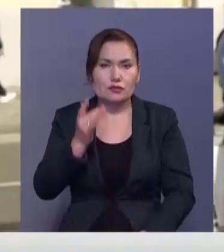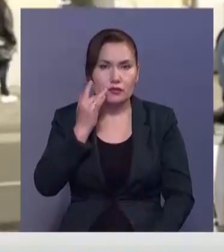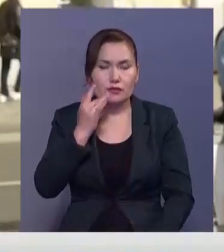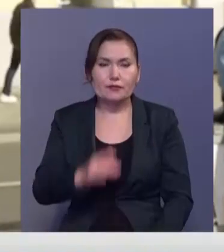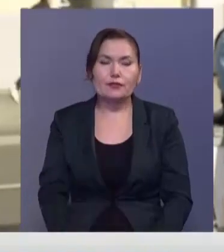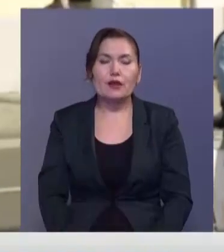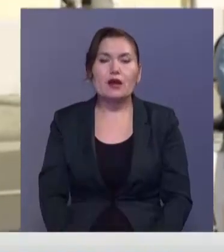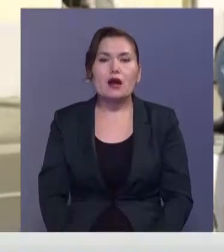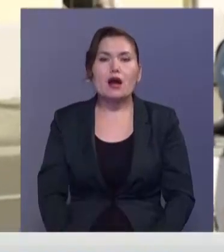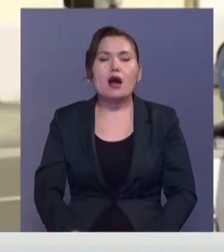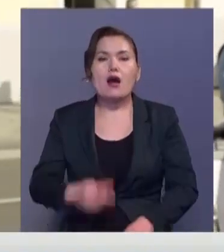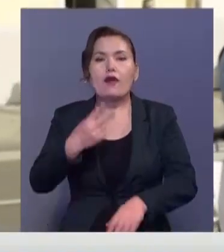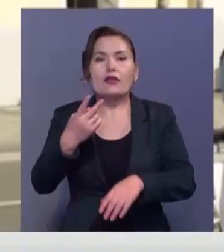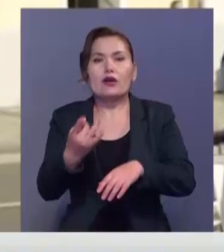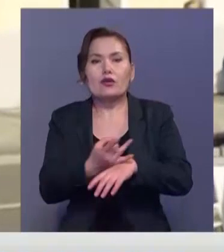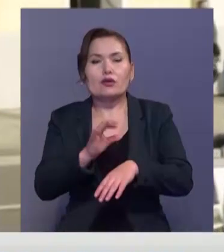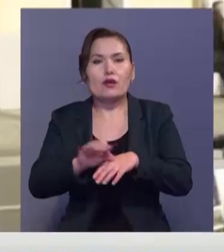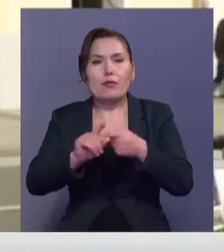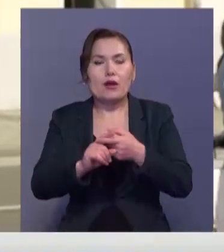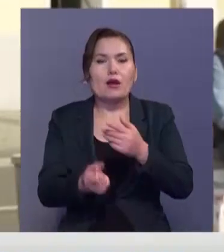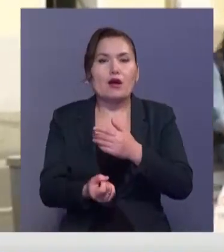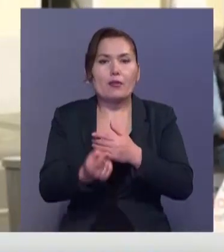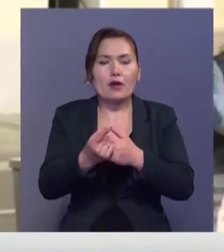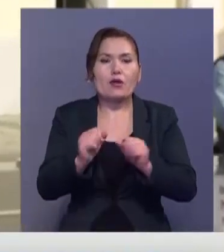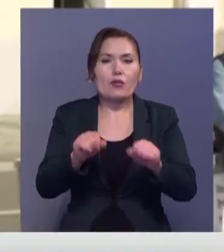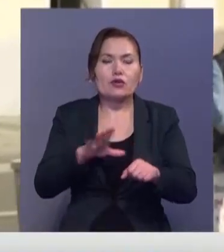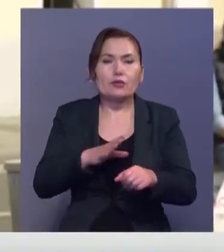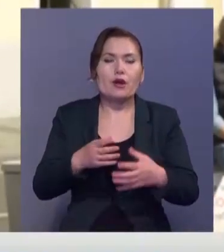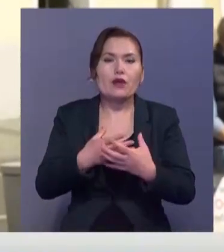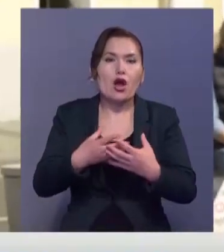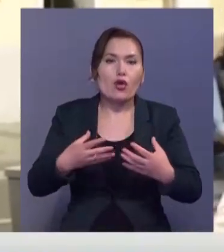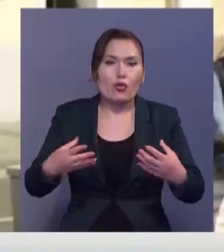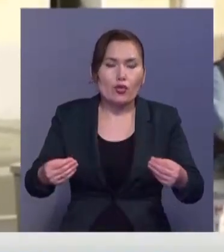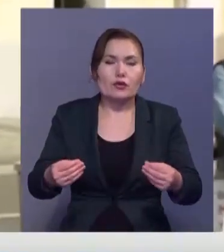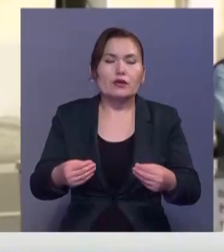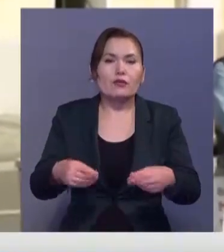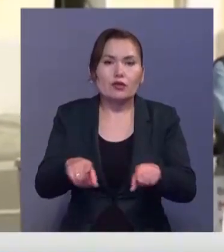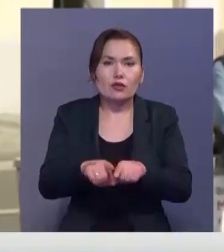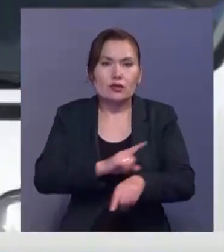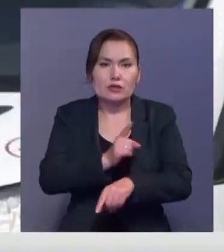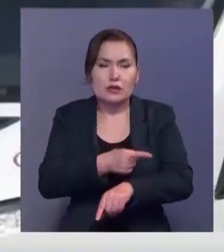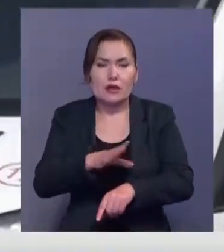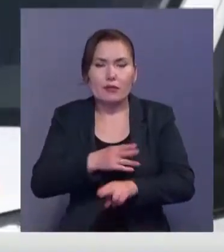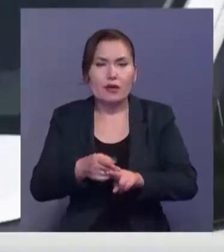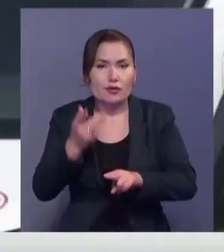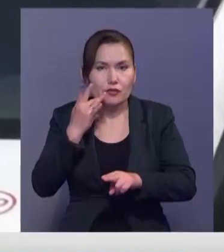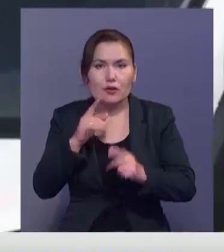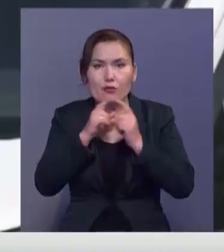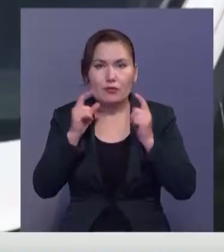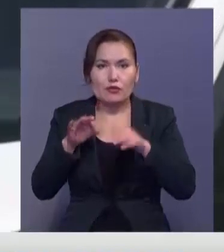Қазір індеттің екінші толқыны жүріп жатыр деп ойлаймын. Тек ол көктемдегіде қатты болмаса егеді. Шамам келгенше бетперде тағып